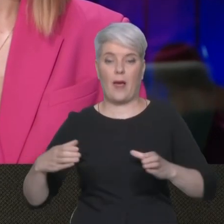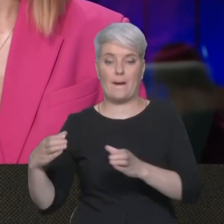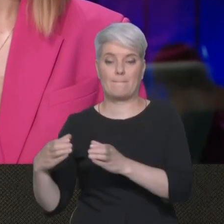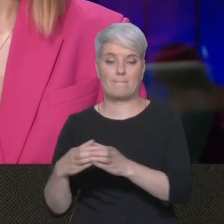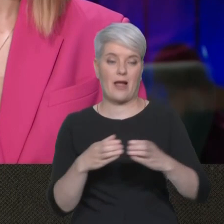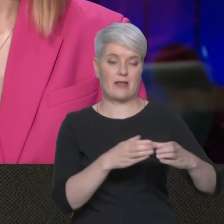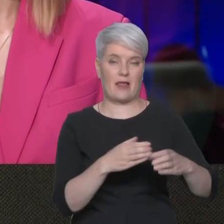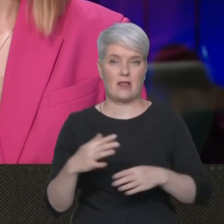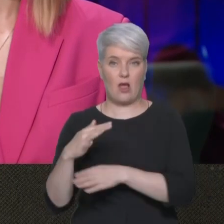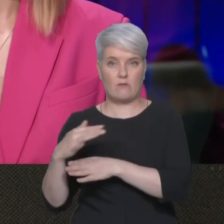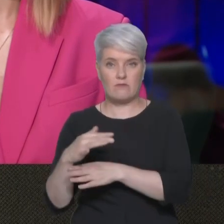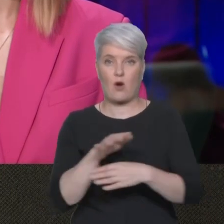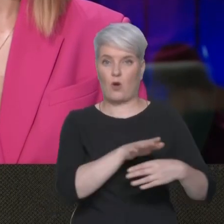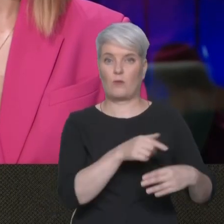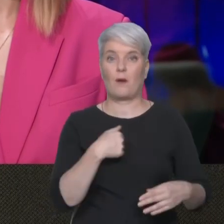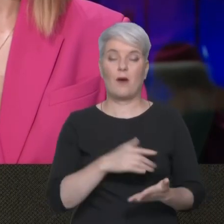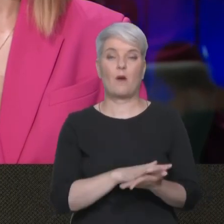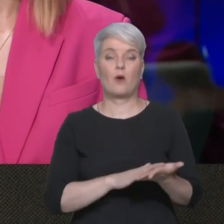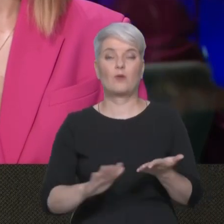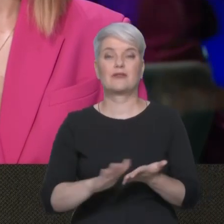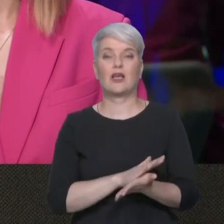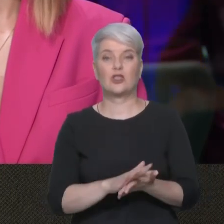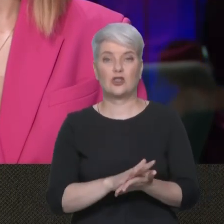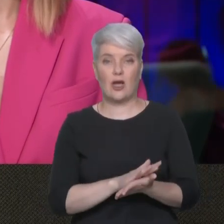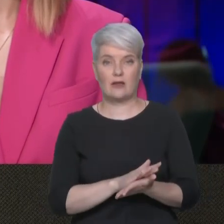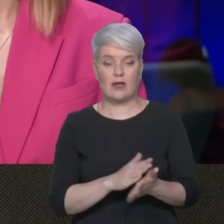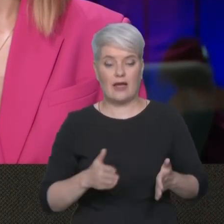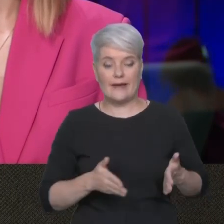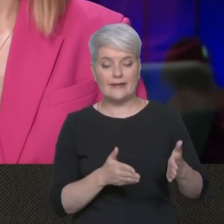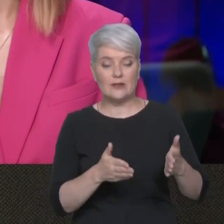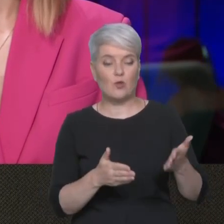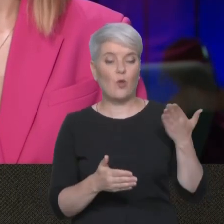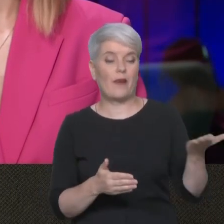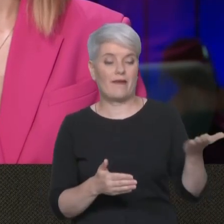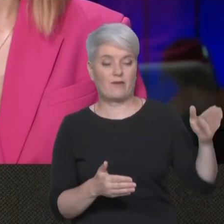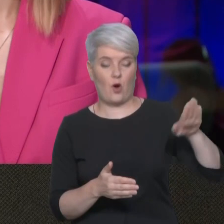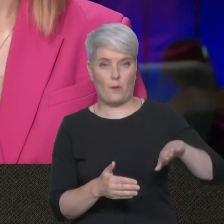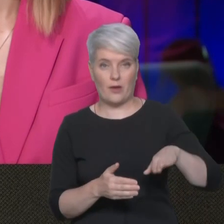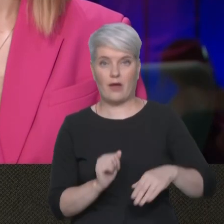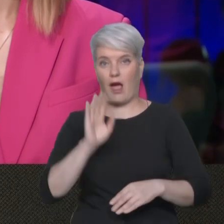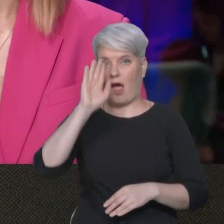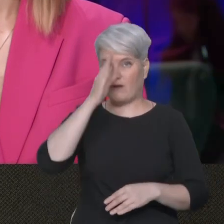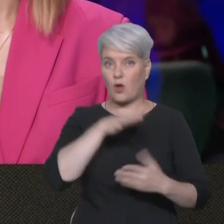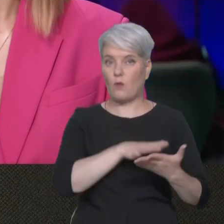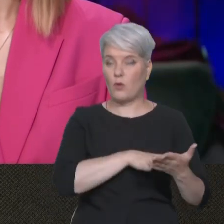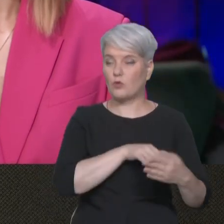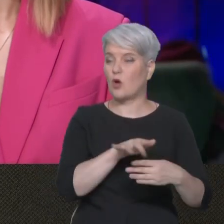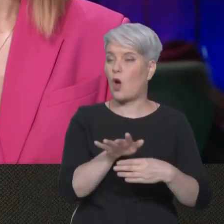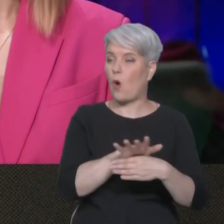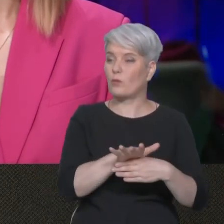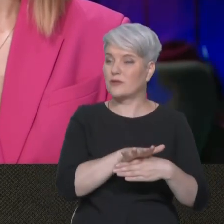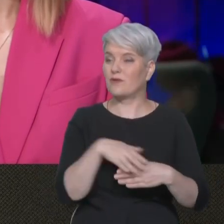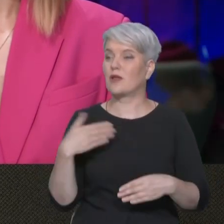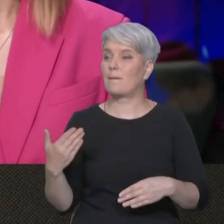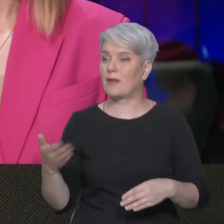зачищати смугу лівого берега, ворог залишає за собою обстріли правобережжя.